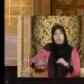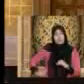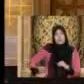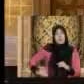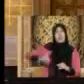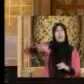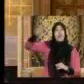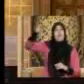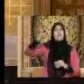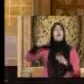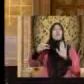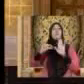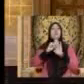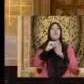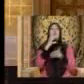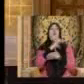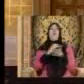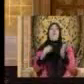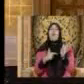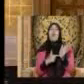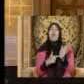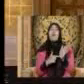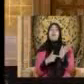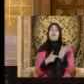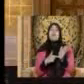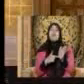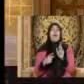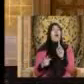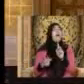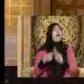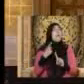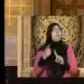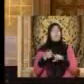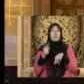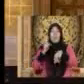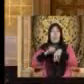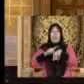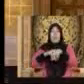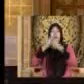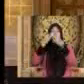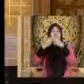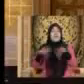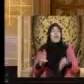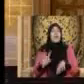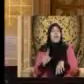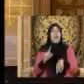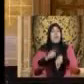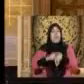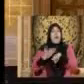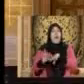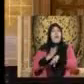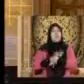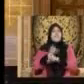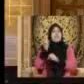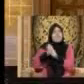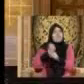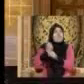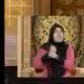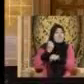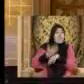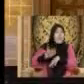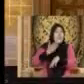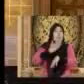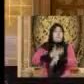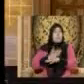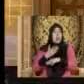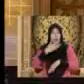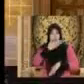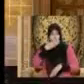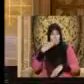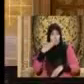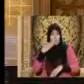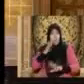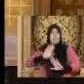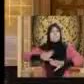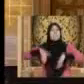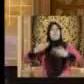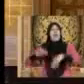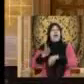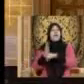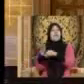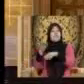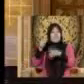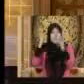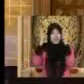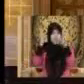للصغار. فلنملأ أوقاتنا قبل أن يأتي رمضان حتى نشتغل في رمضان، نعم، بالعبادة